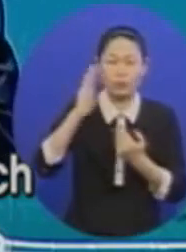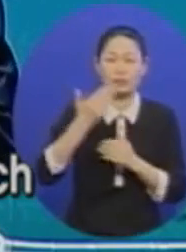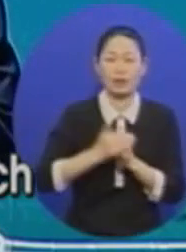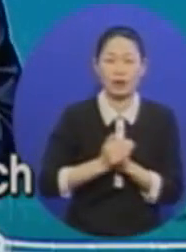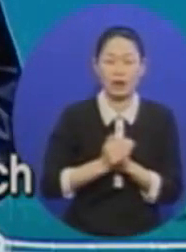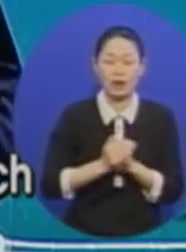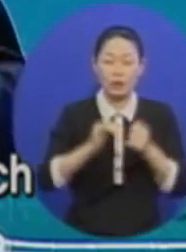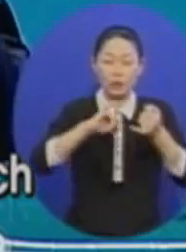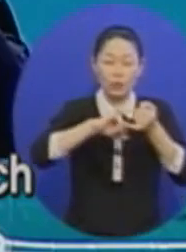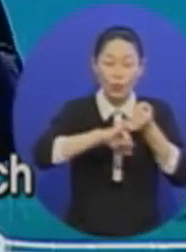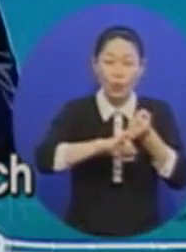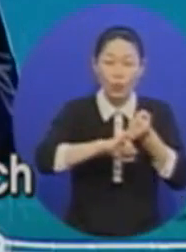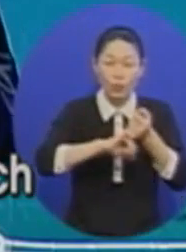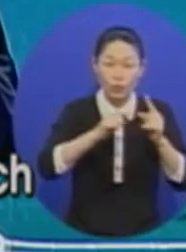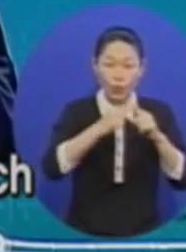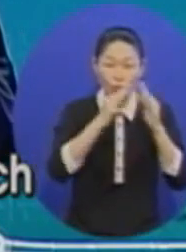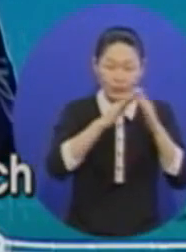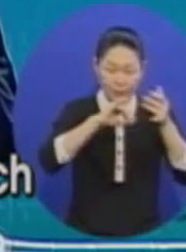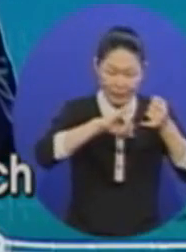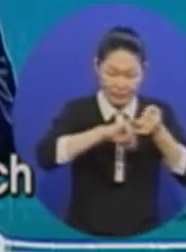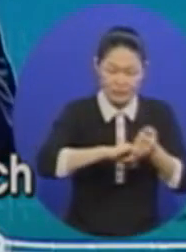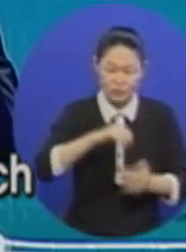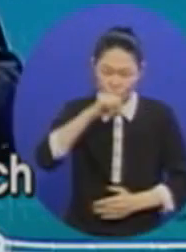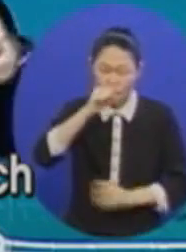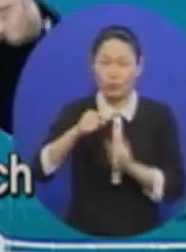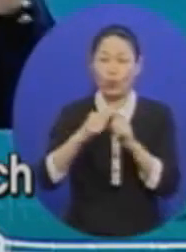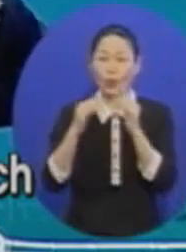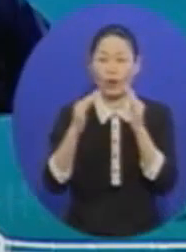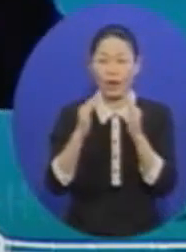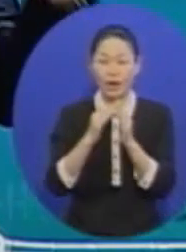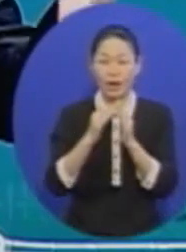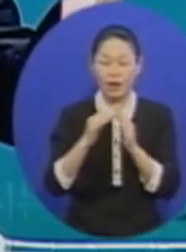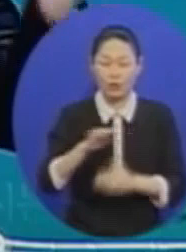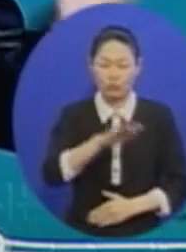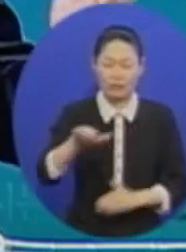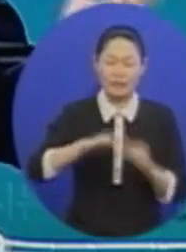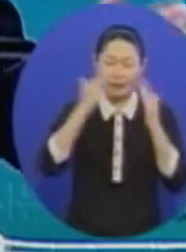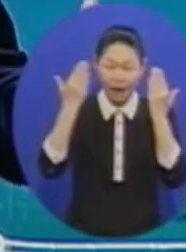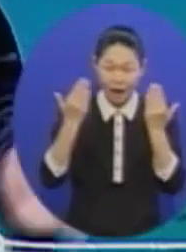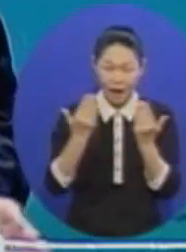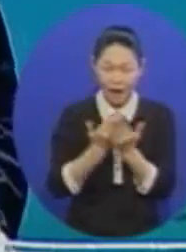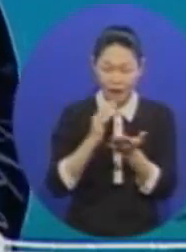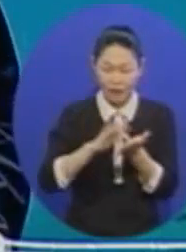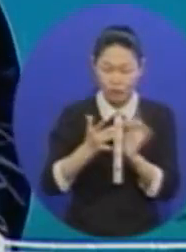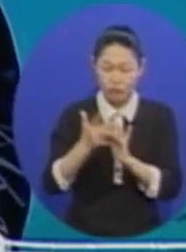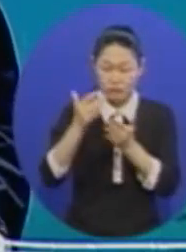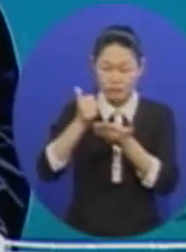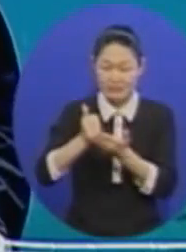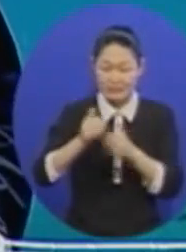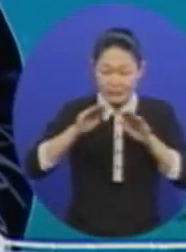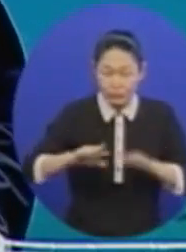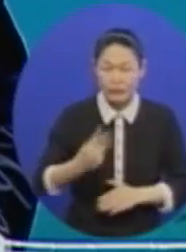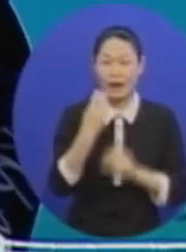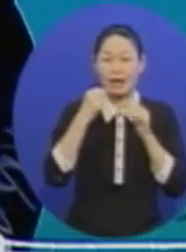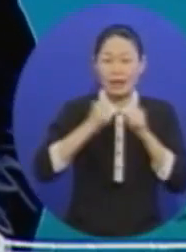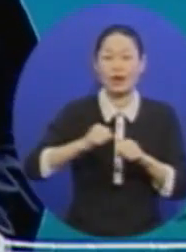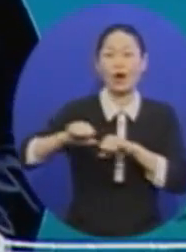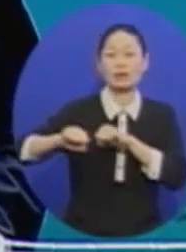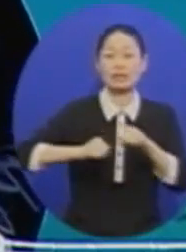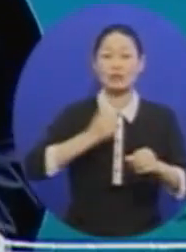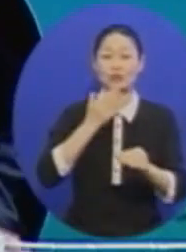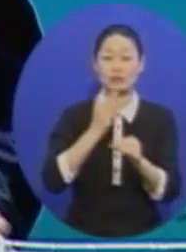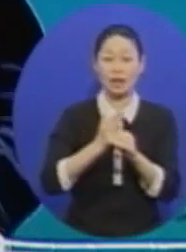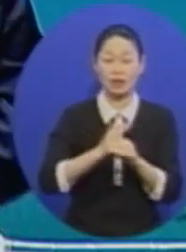반드시 정말 좋은 교회 우리가 닿아 예수님은 지금도 살아서 역사하시는 구나 하는 것을